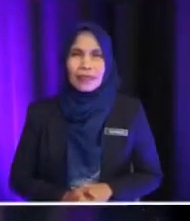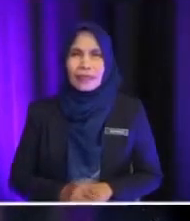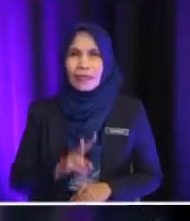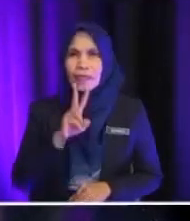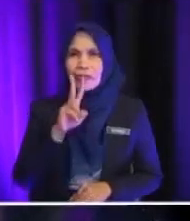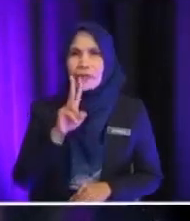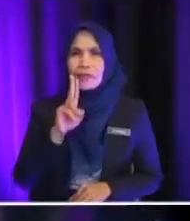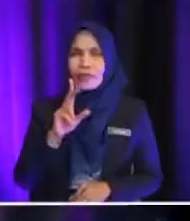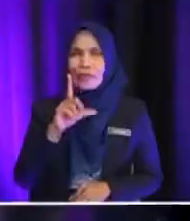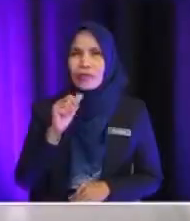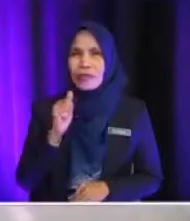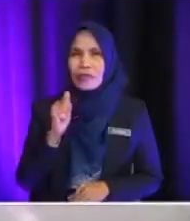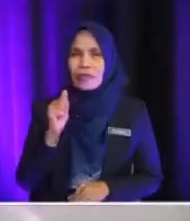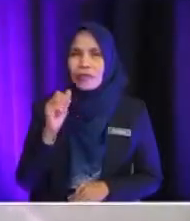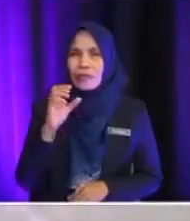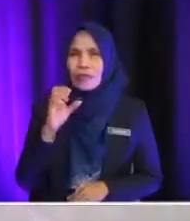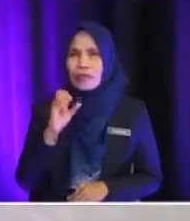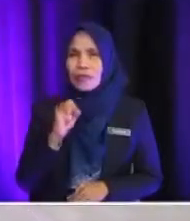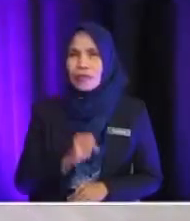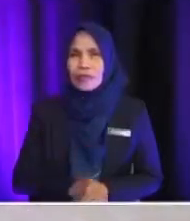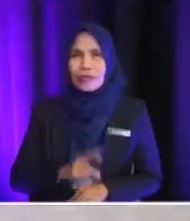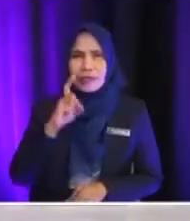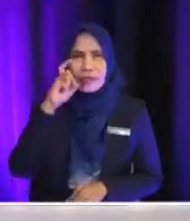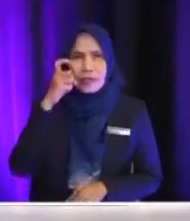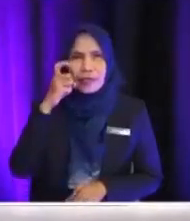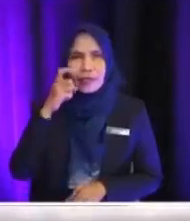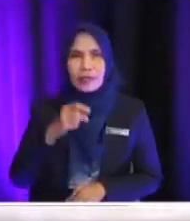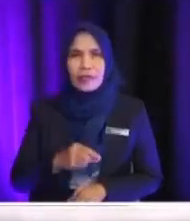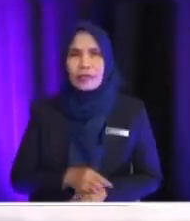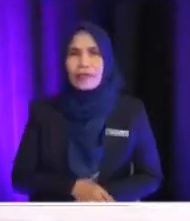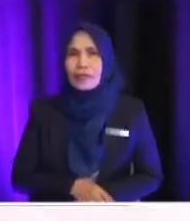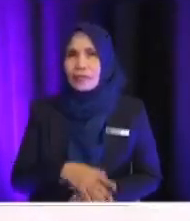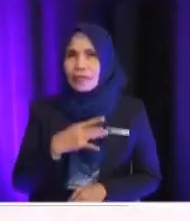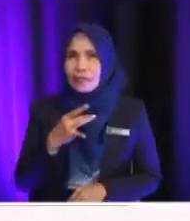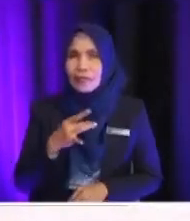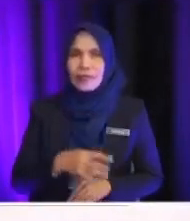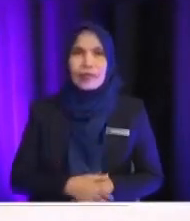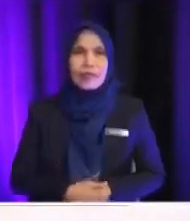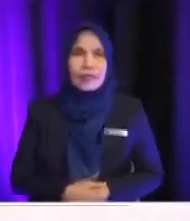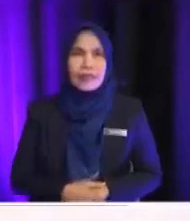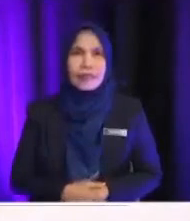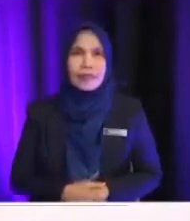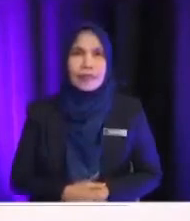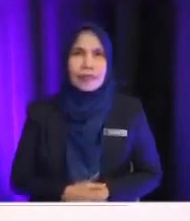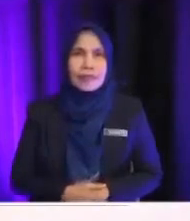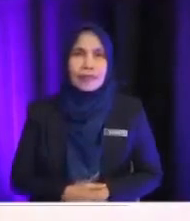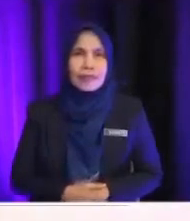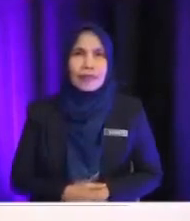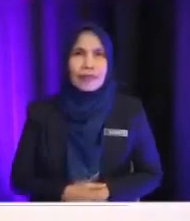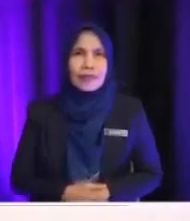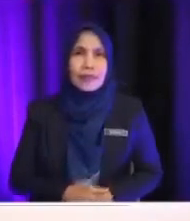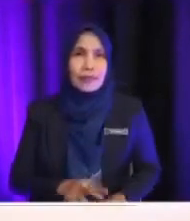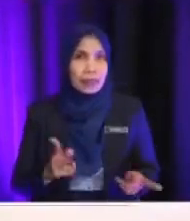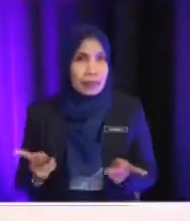2 ulas bawang putih. Okey. Okey. Bahan-bahan ni kita akan kisar untuk kita perap. Okey. Jadi kita